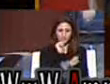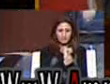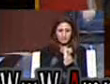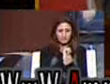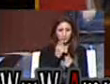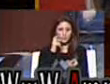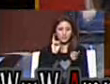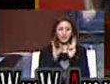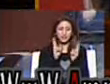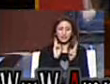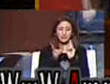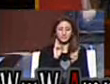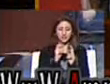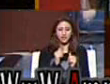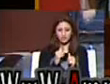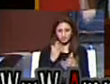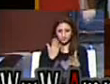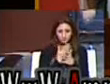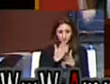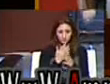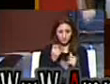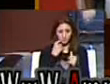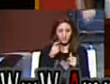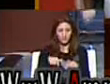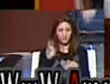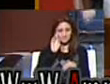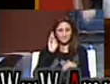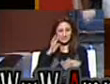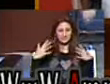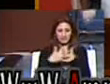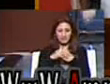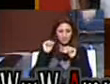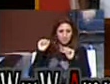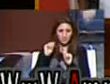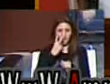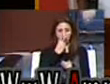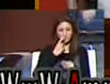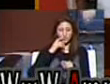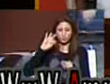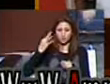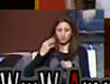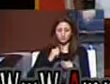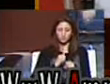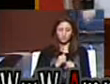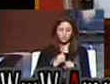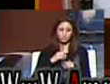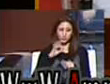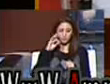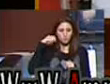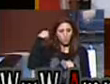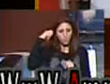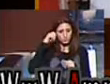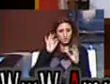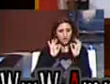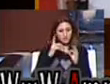دينيا بجميع السجون بمناسبة الاحتفال بعيد الميلاد المجيد لعام 2013، وحرصت الوزارة على